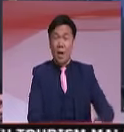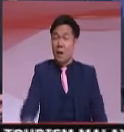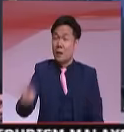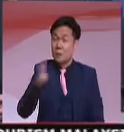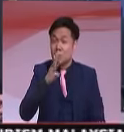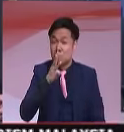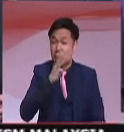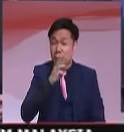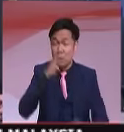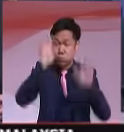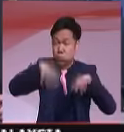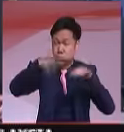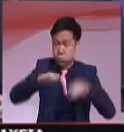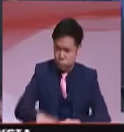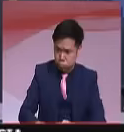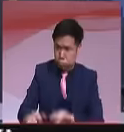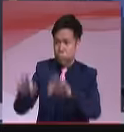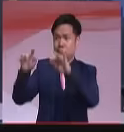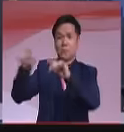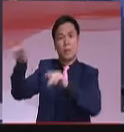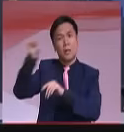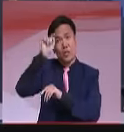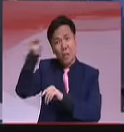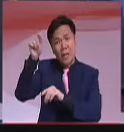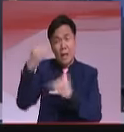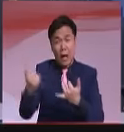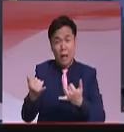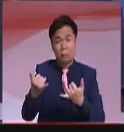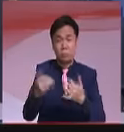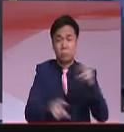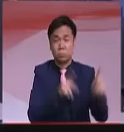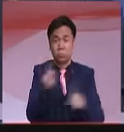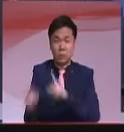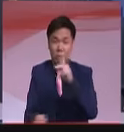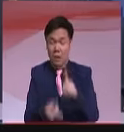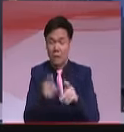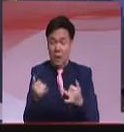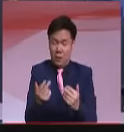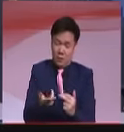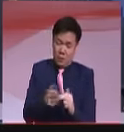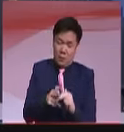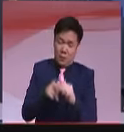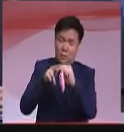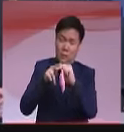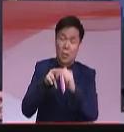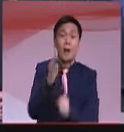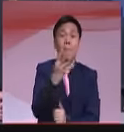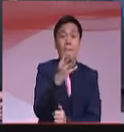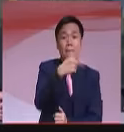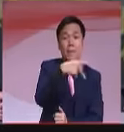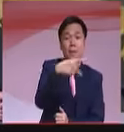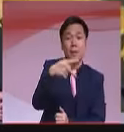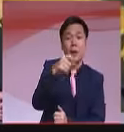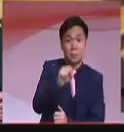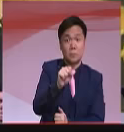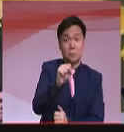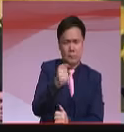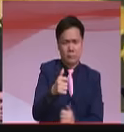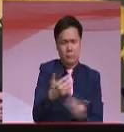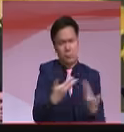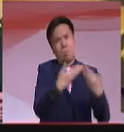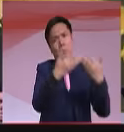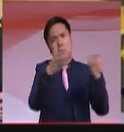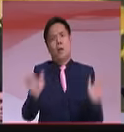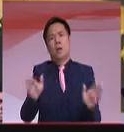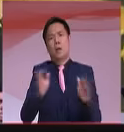gelombang keempat Belanda Terengganu dengan angka penduduk terjejas terus meningkat 14 pusat pemindahan Shinta repeats